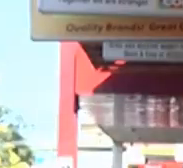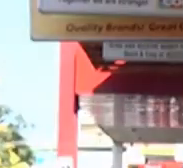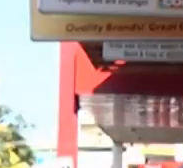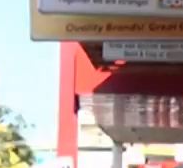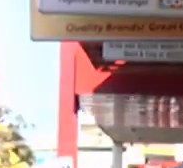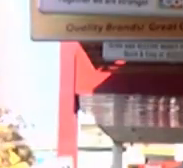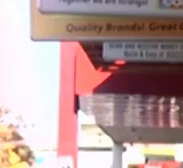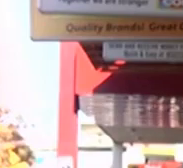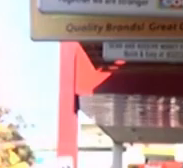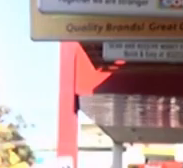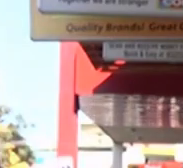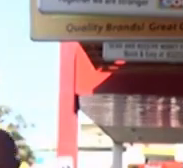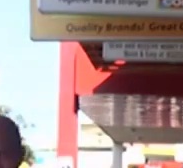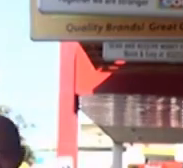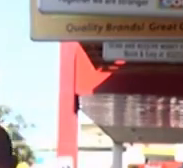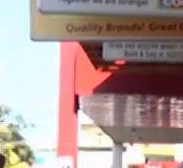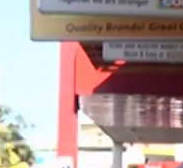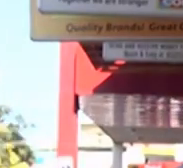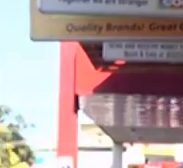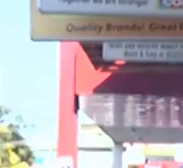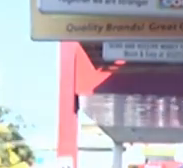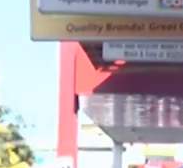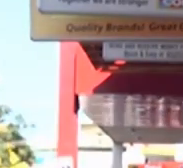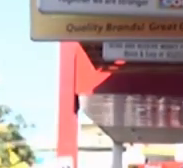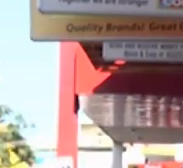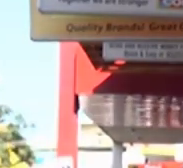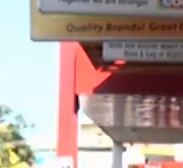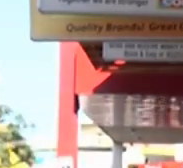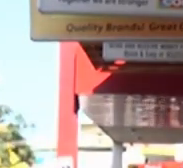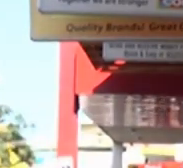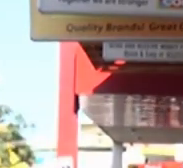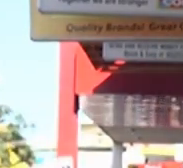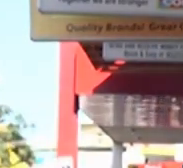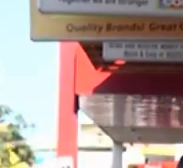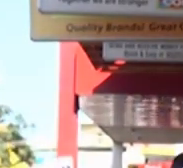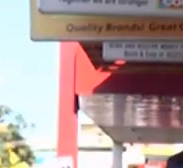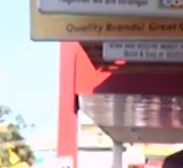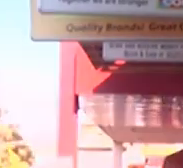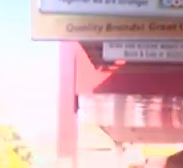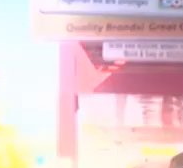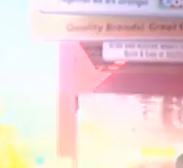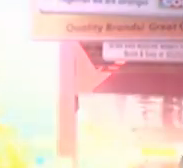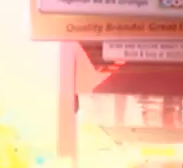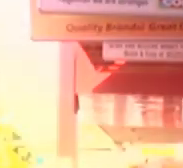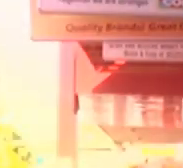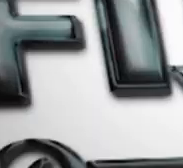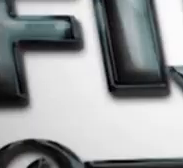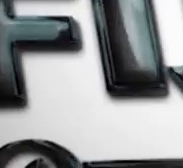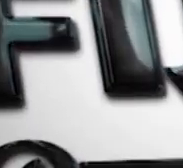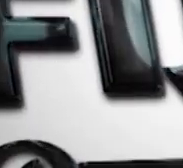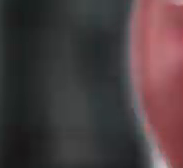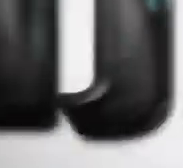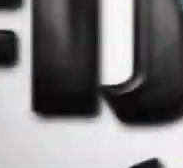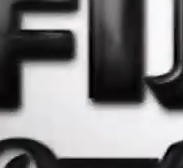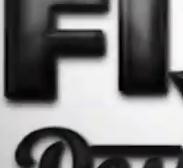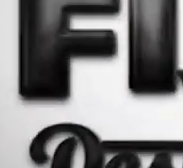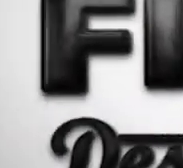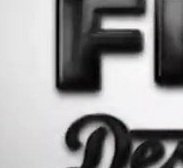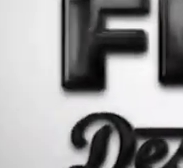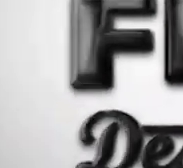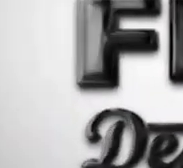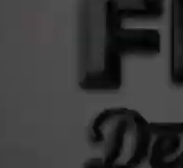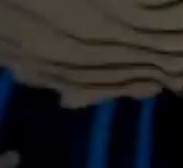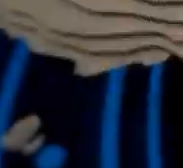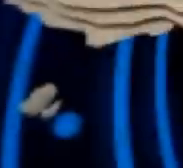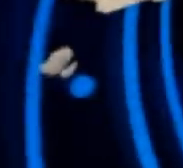मैं तो दिल्ली में रहता हूँ और रेडियो फीजी रेडियो फीजी रोज सुनता हूँ. रेडियो फीजी 2